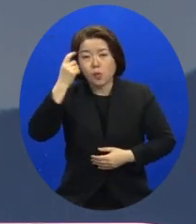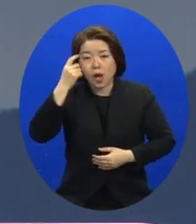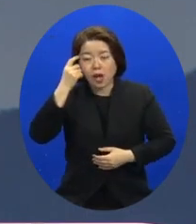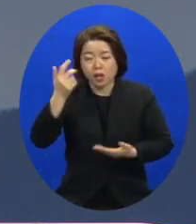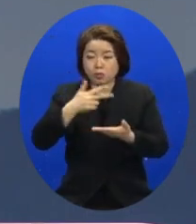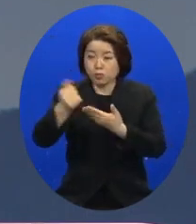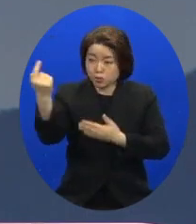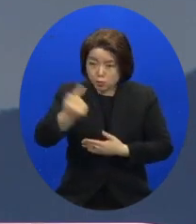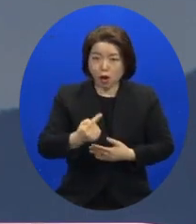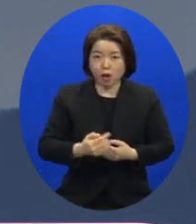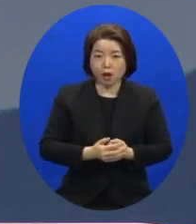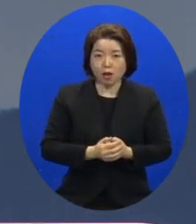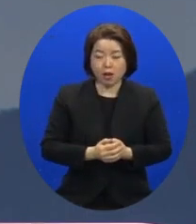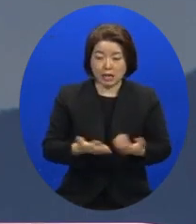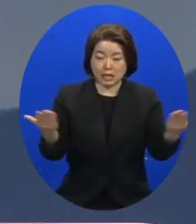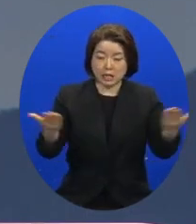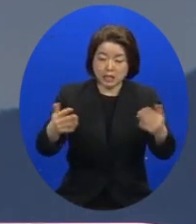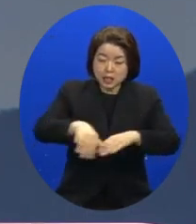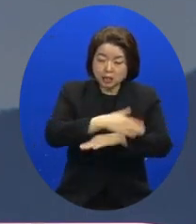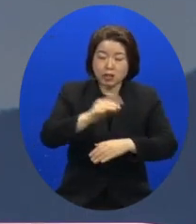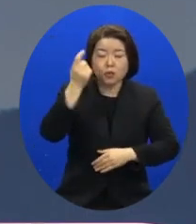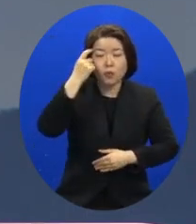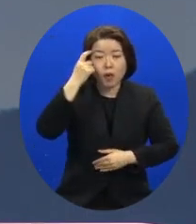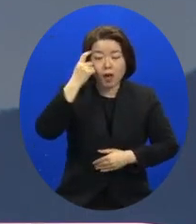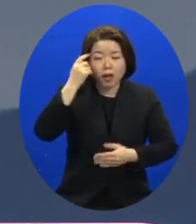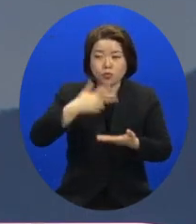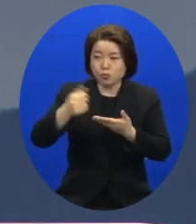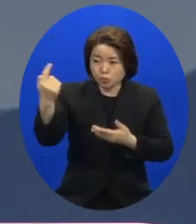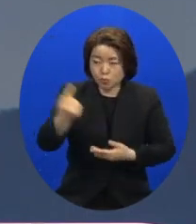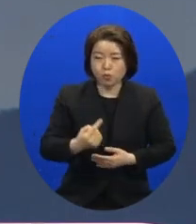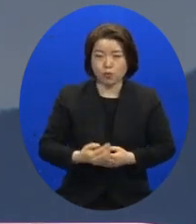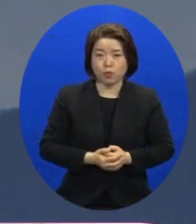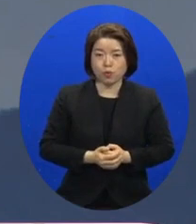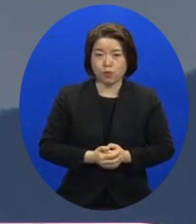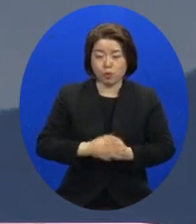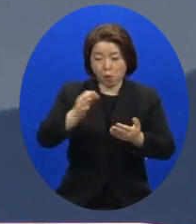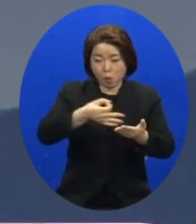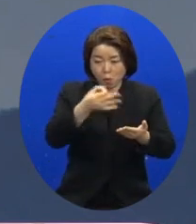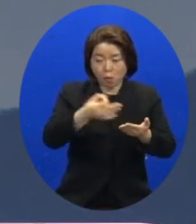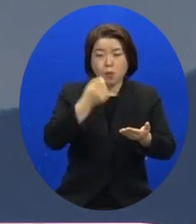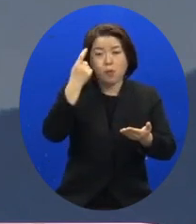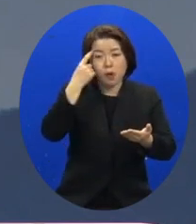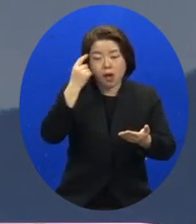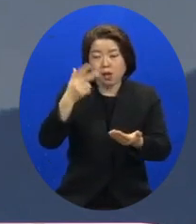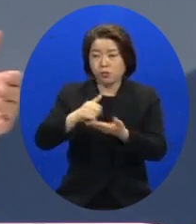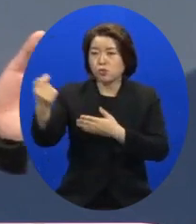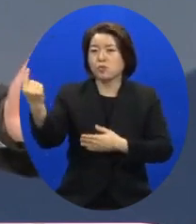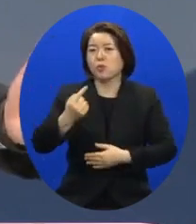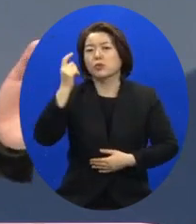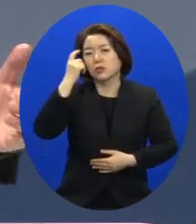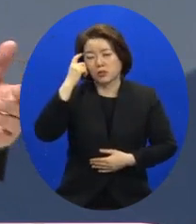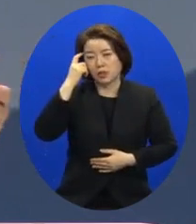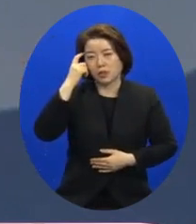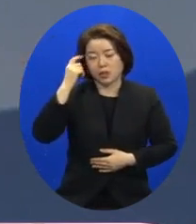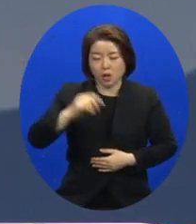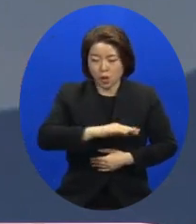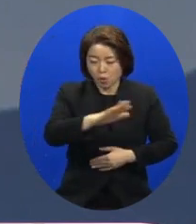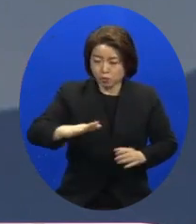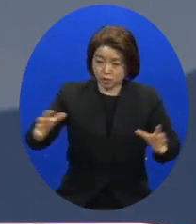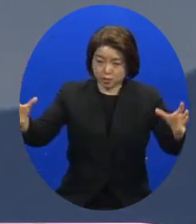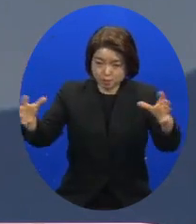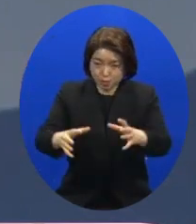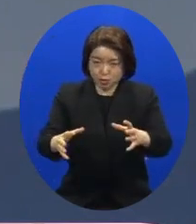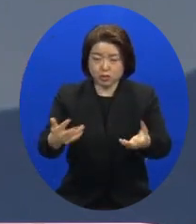오실 텐데. 직장 왜 나가? 주님 이제 오실 텐데. 돈은 왜 벌어? 주님 이제 오실 텐데. 우리 모여서